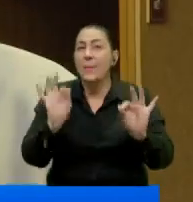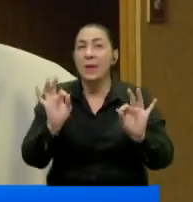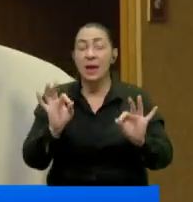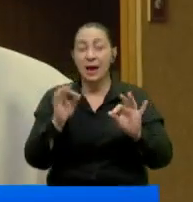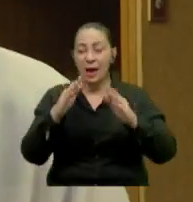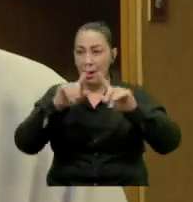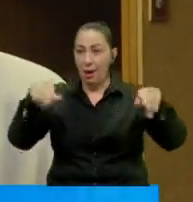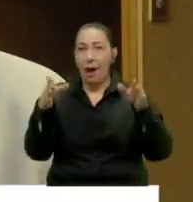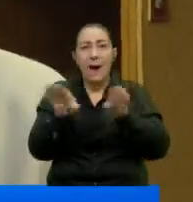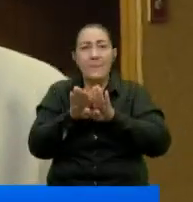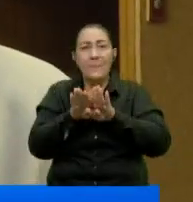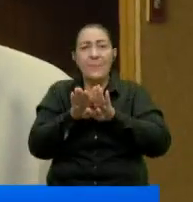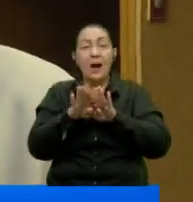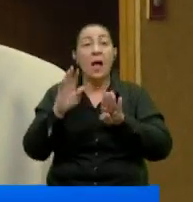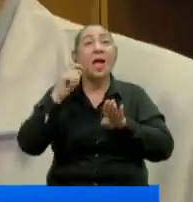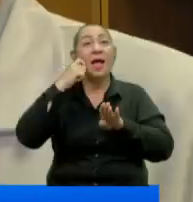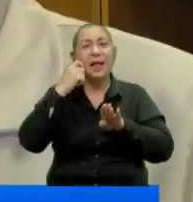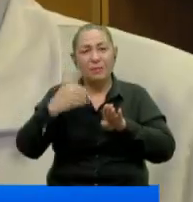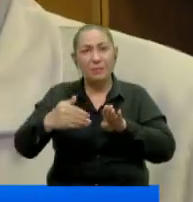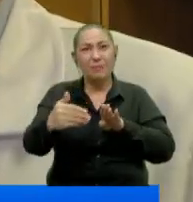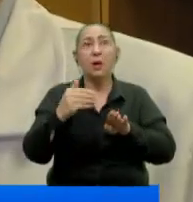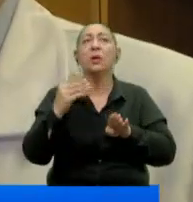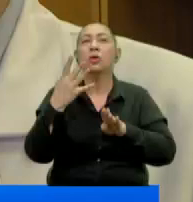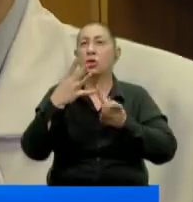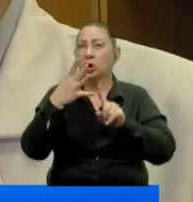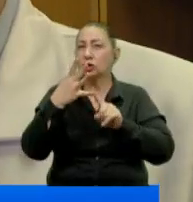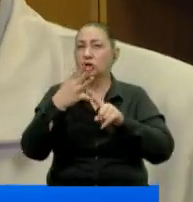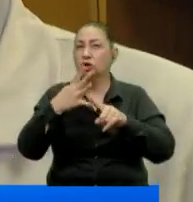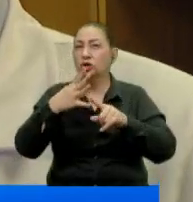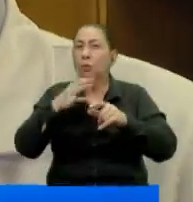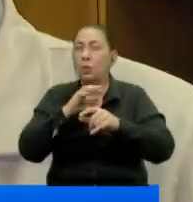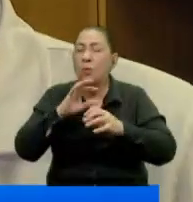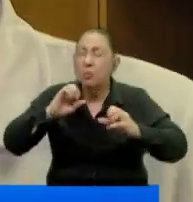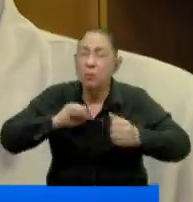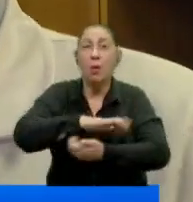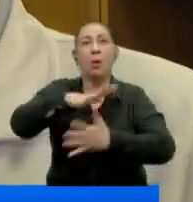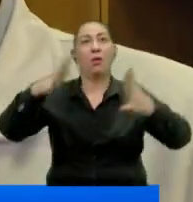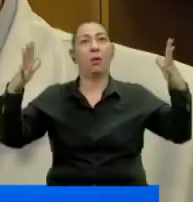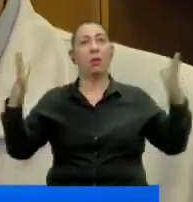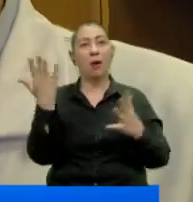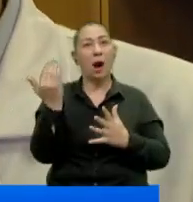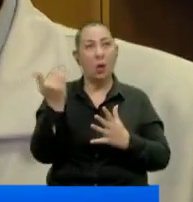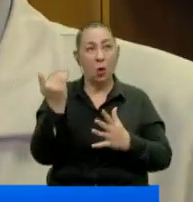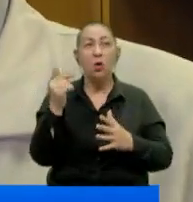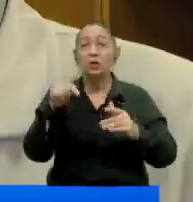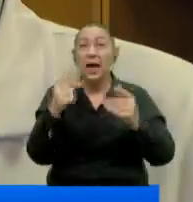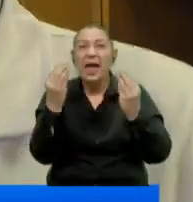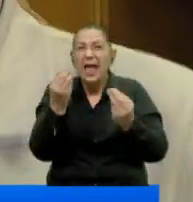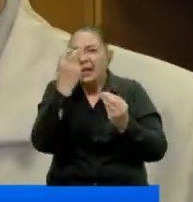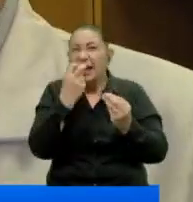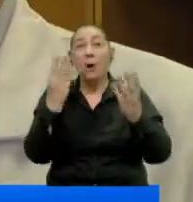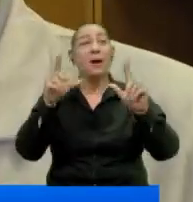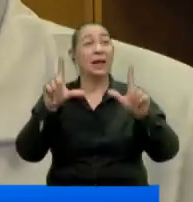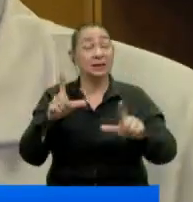ortamlardan sonra özellikle Ekim ayında tekrar bir dördüncü dalga şüphesi var. Öyle bir beklenti var gerçekten. Dolayısıyla şu anı iyi değerlendirmek